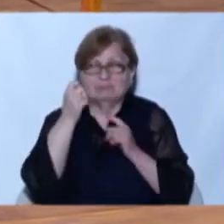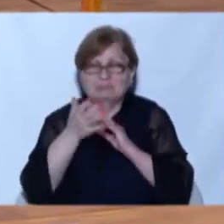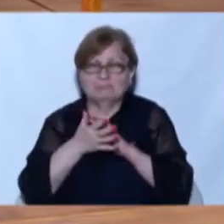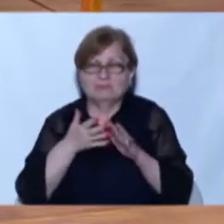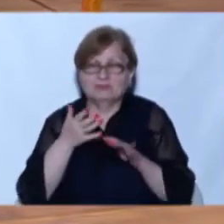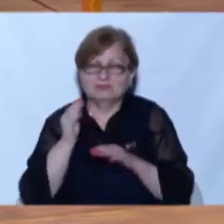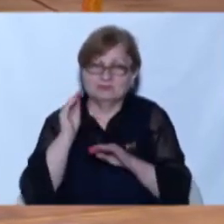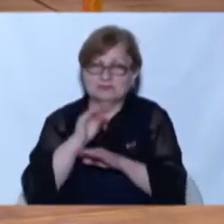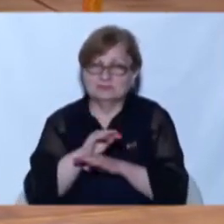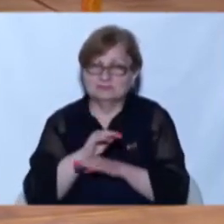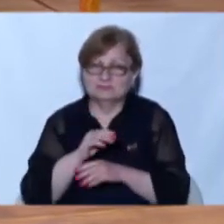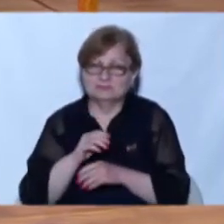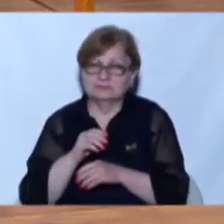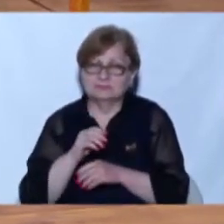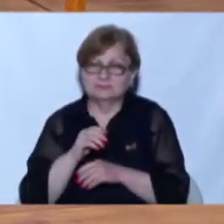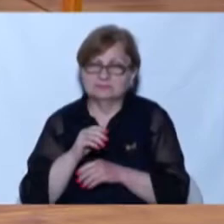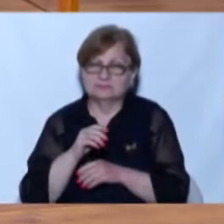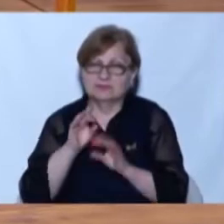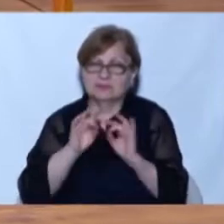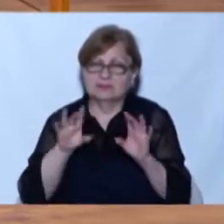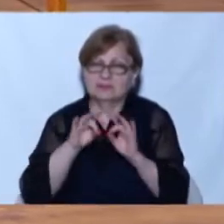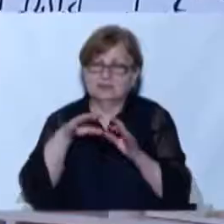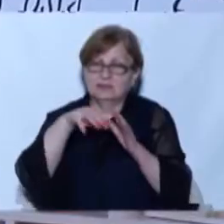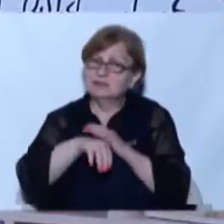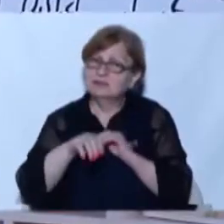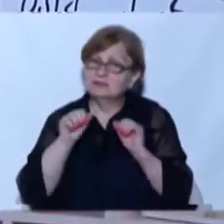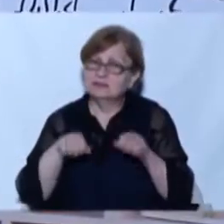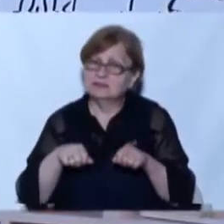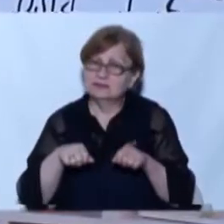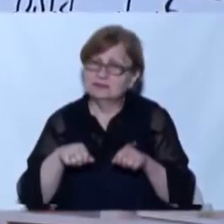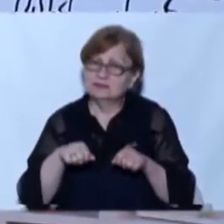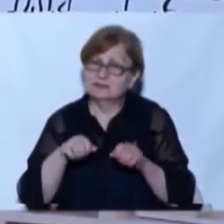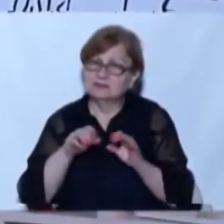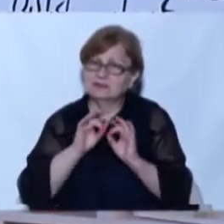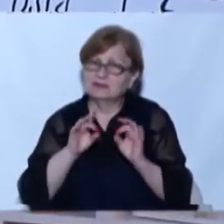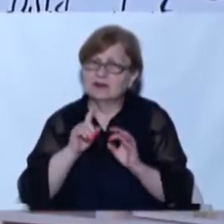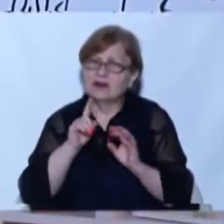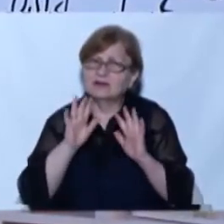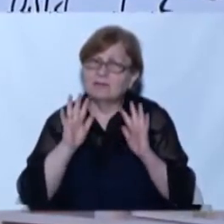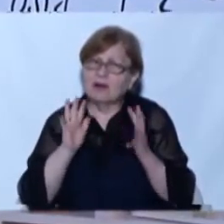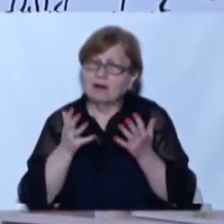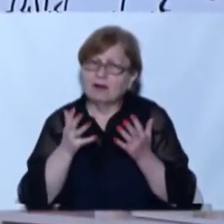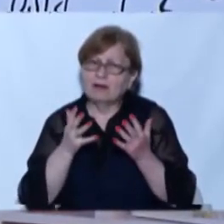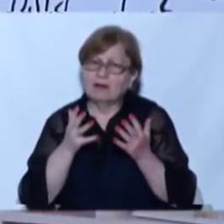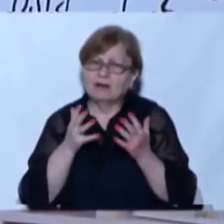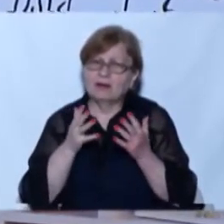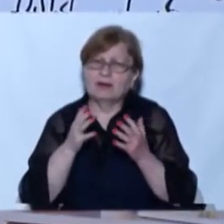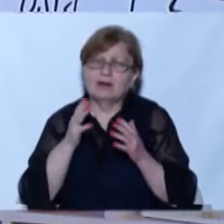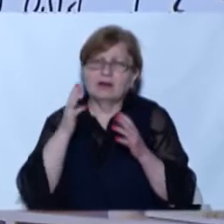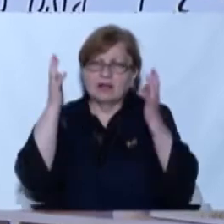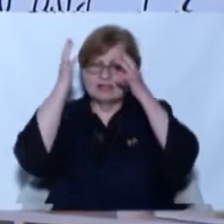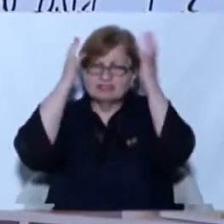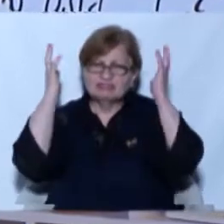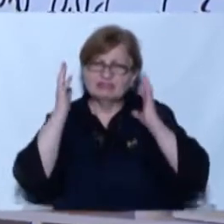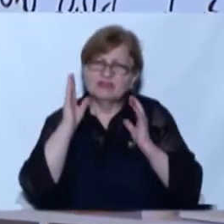თქვენ დაამატებთ რომ მოთხრობაში შეიძლება იყოს გადმოცემული რამე ამბავი დევის დედის